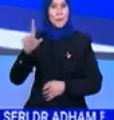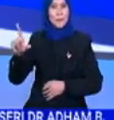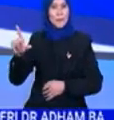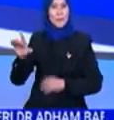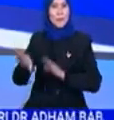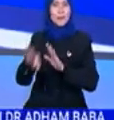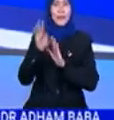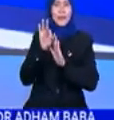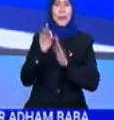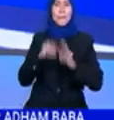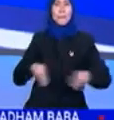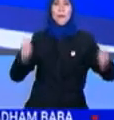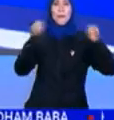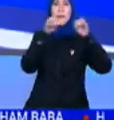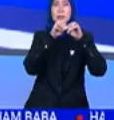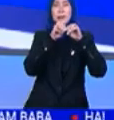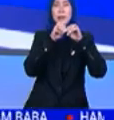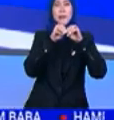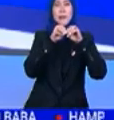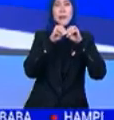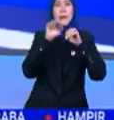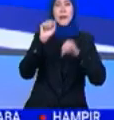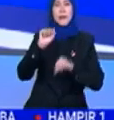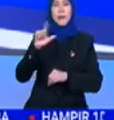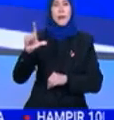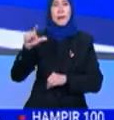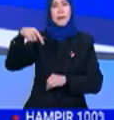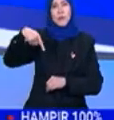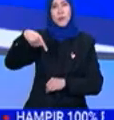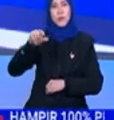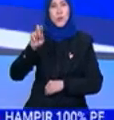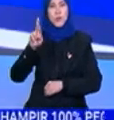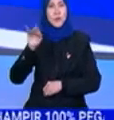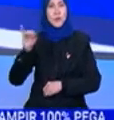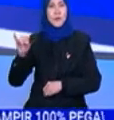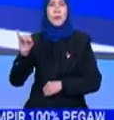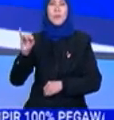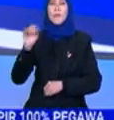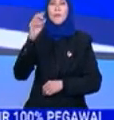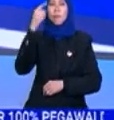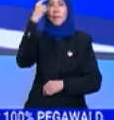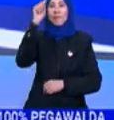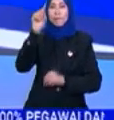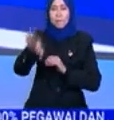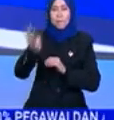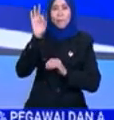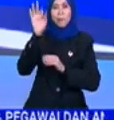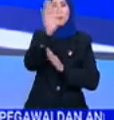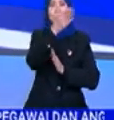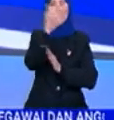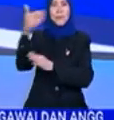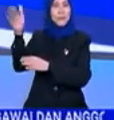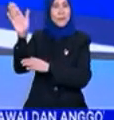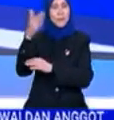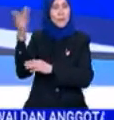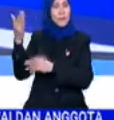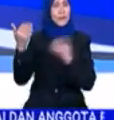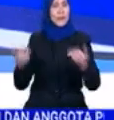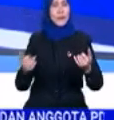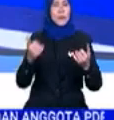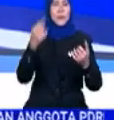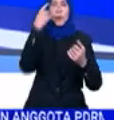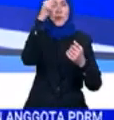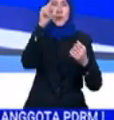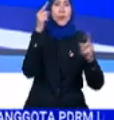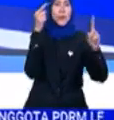memilih Masjid Al qurthubi segan Boy lagi menerima 40 jalur Gemilang program Merdeka e-community ini bertujuan